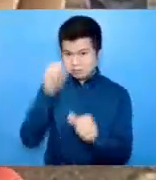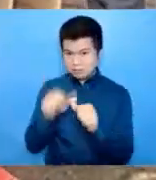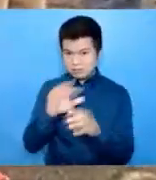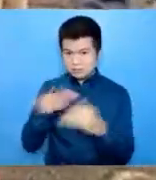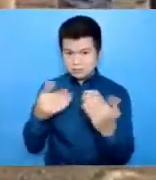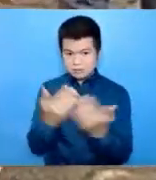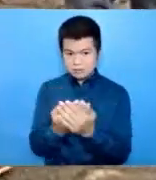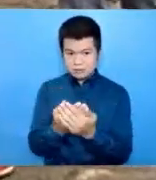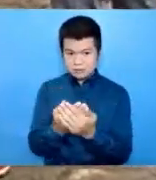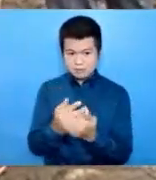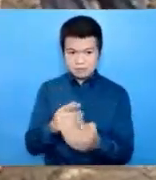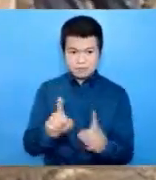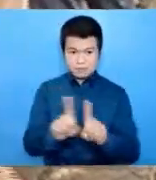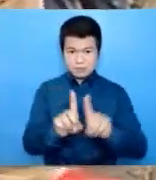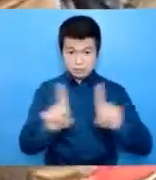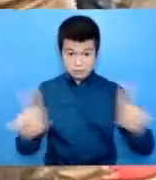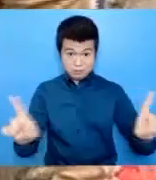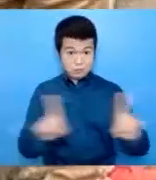na po tayo sa